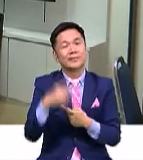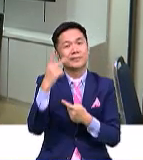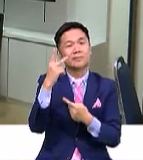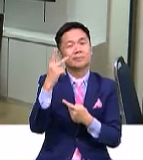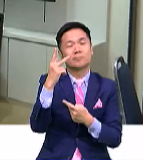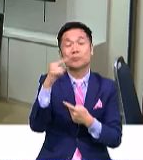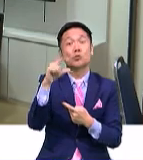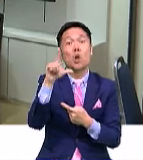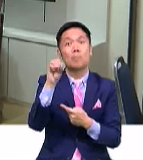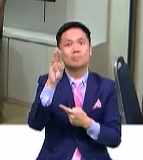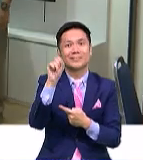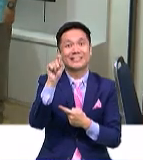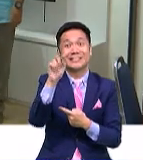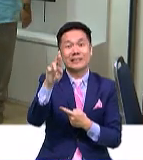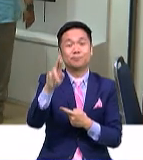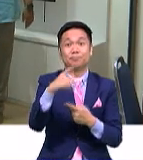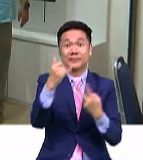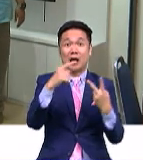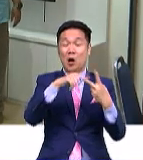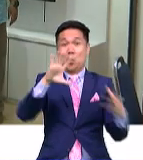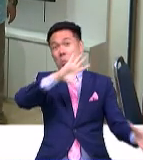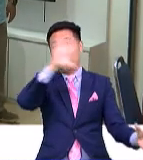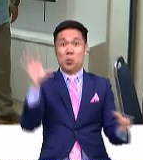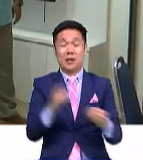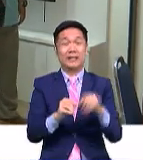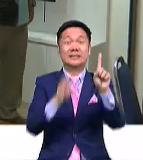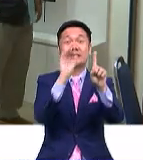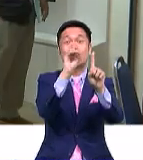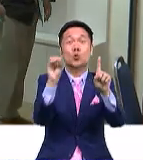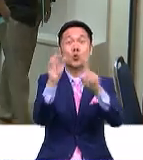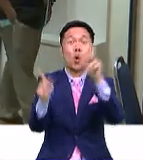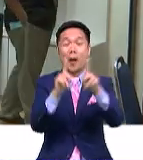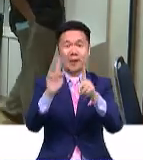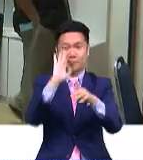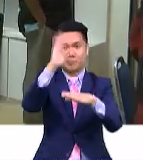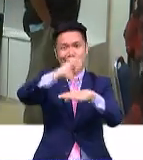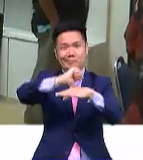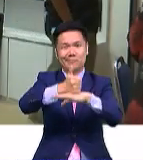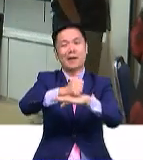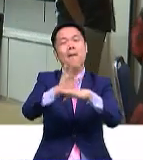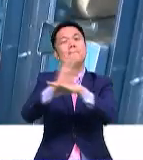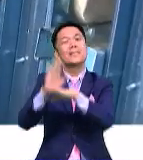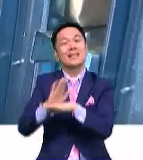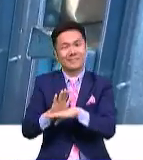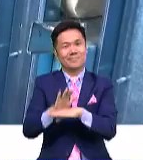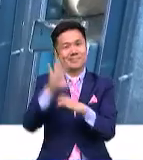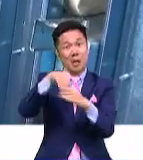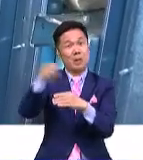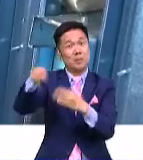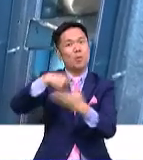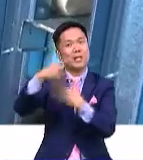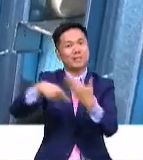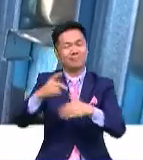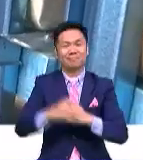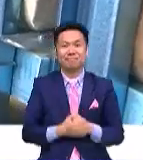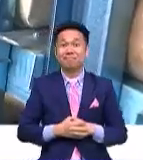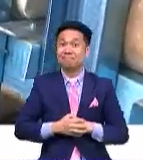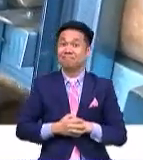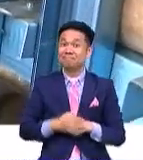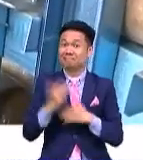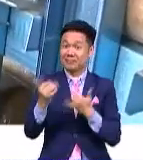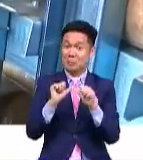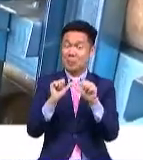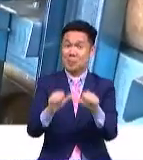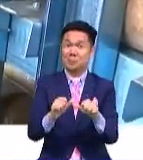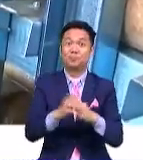kampung kali dengan 10 ada 100 orang yang akan terlibat dalam projek ini. Usaha berterusan ini